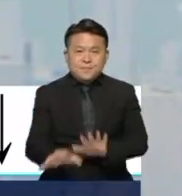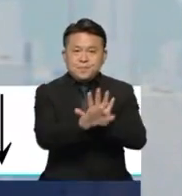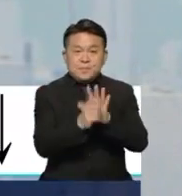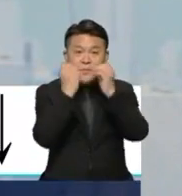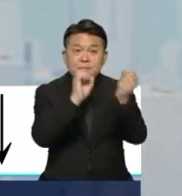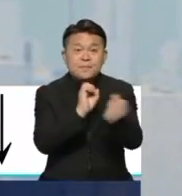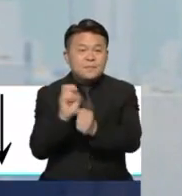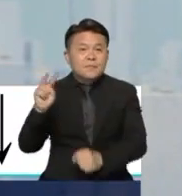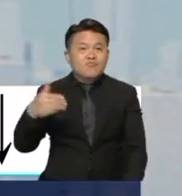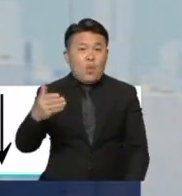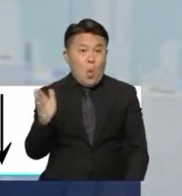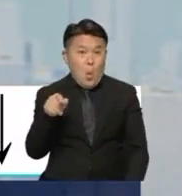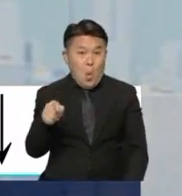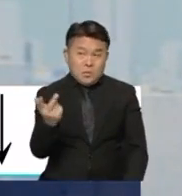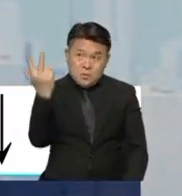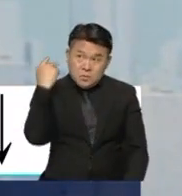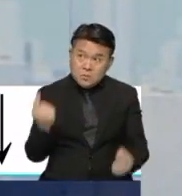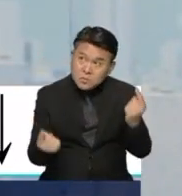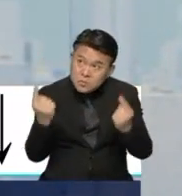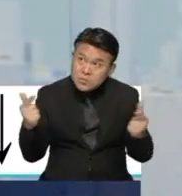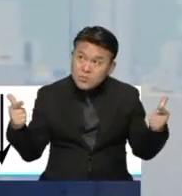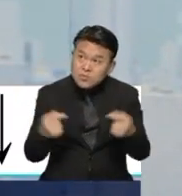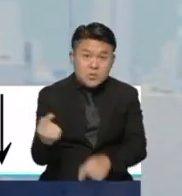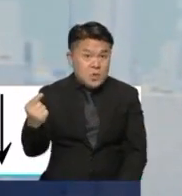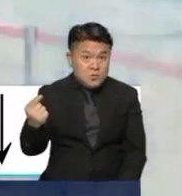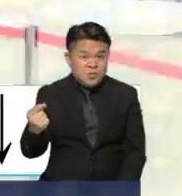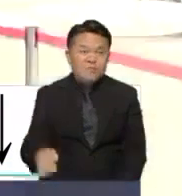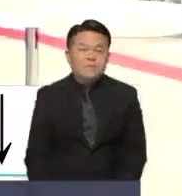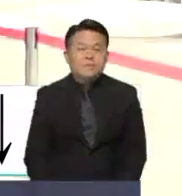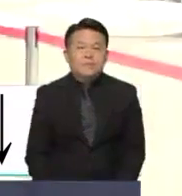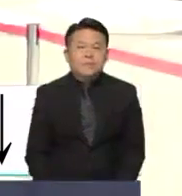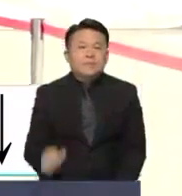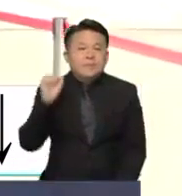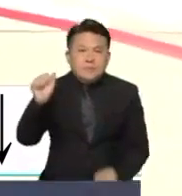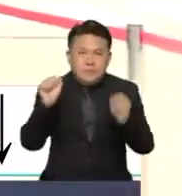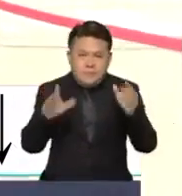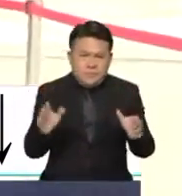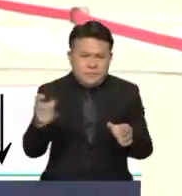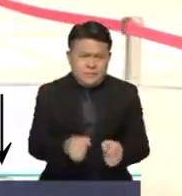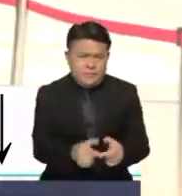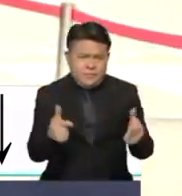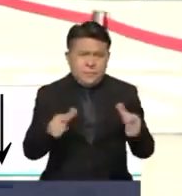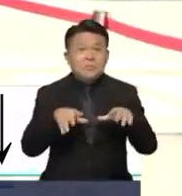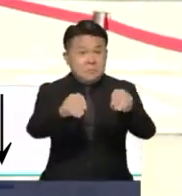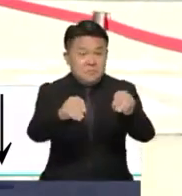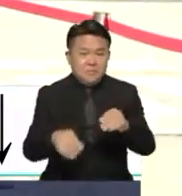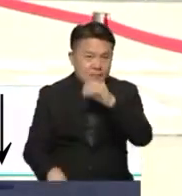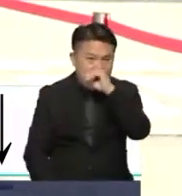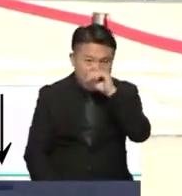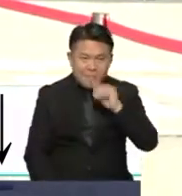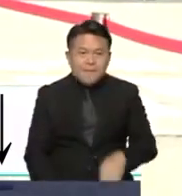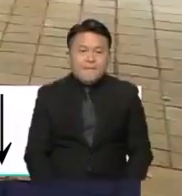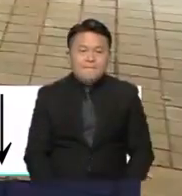코로나19 신규 확진자 2만 9천 명대로 발표됐는데 지난주 같은 요일보다 천여 명이 줄면서 닷새간 이어졌던 전주 대비 증가세는